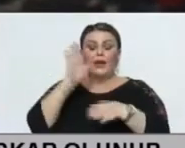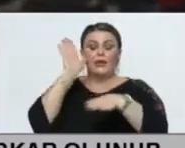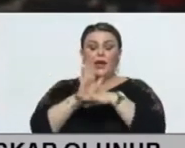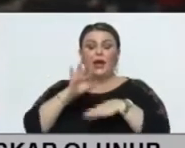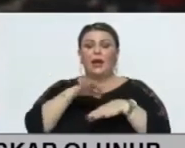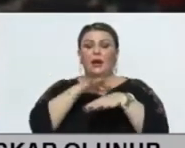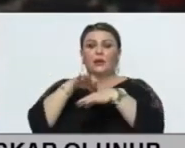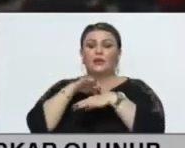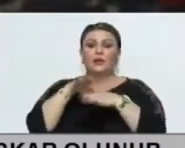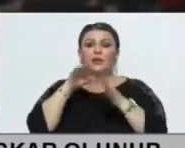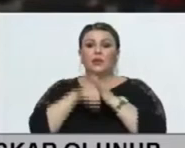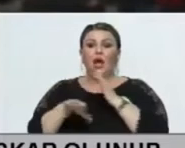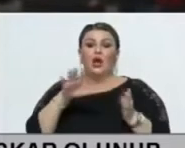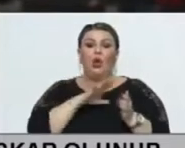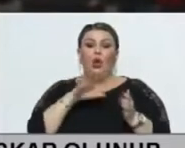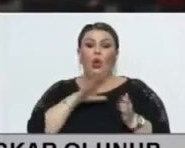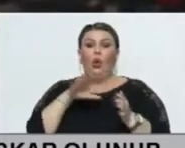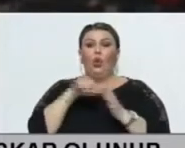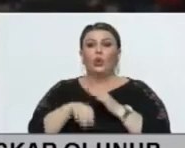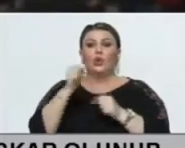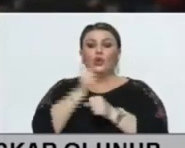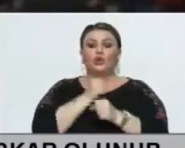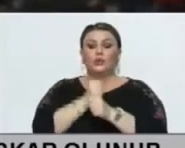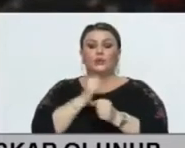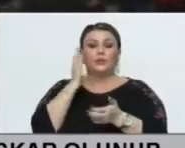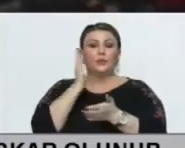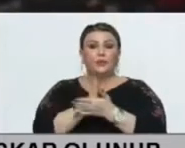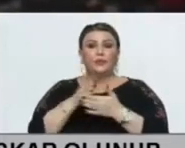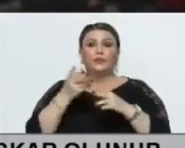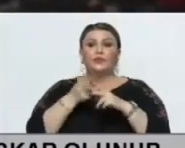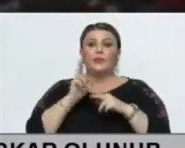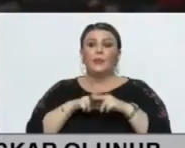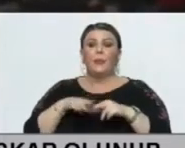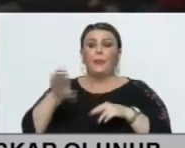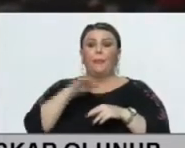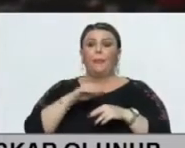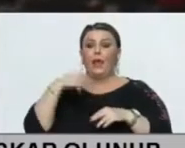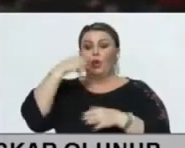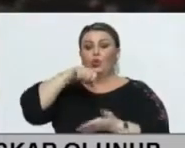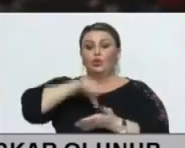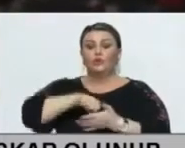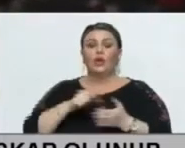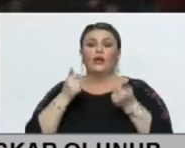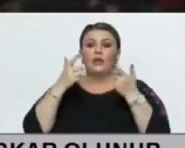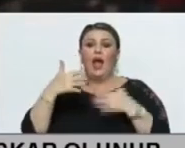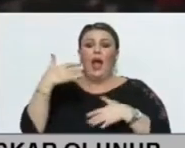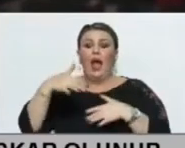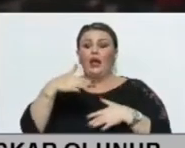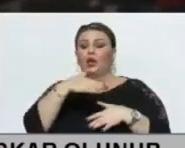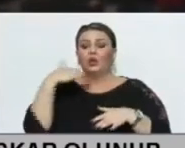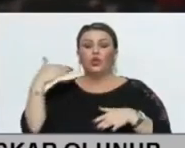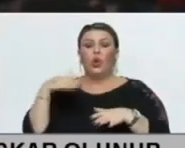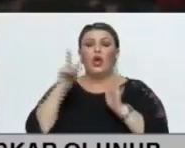idarə etmə qurumu var ki, həmin qurumun da deməli üzvlərinin sayının 50-dən